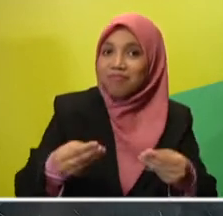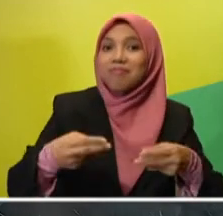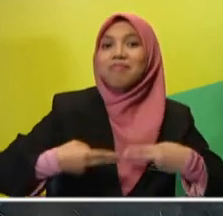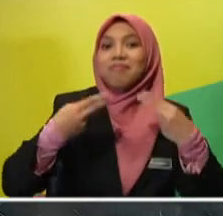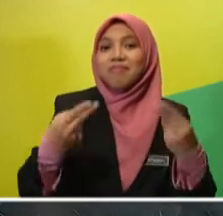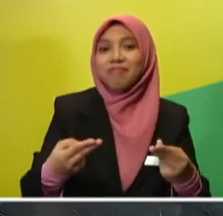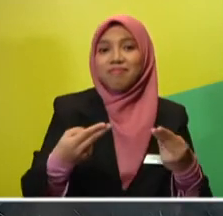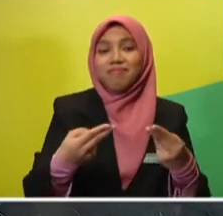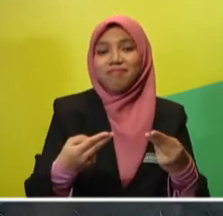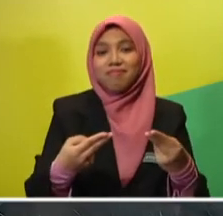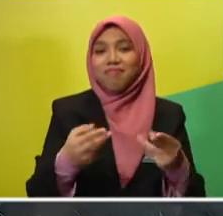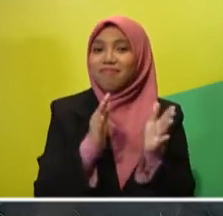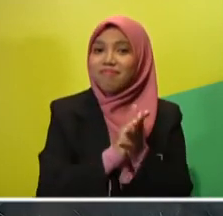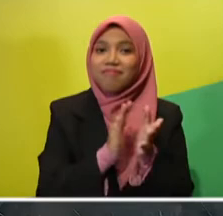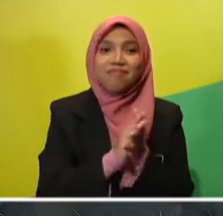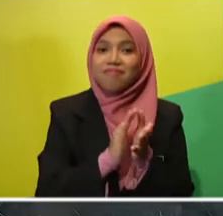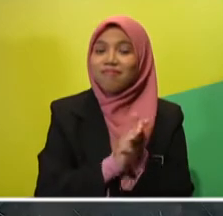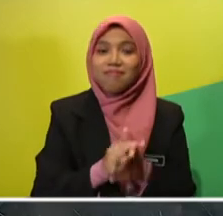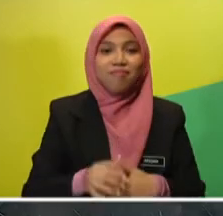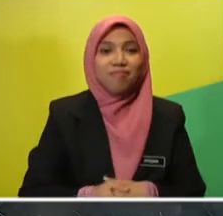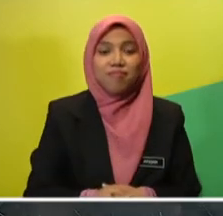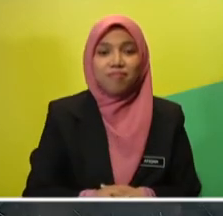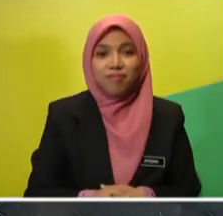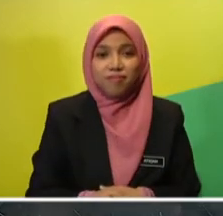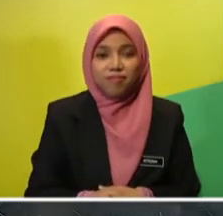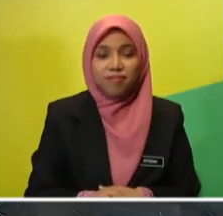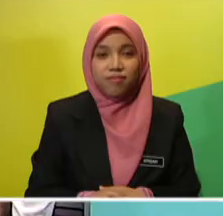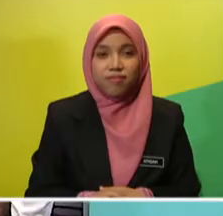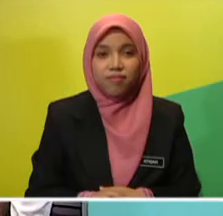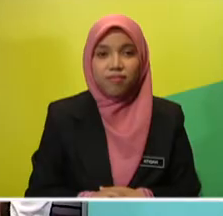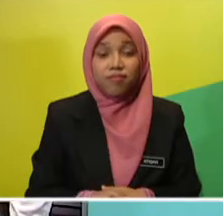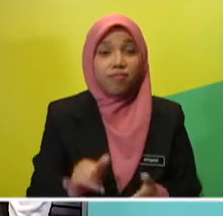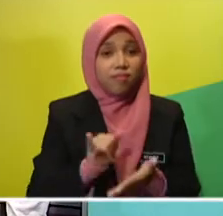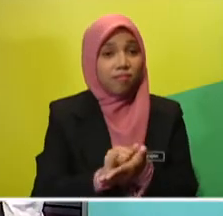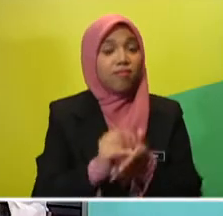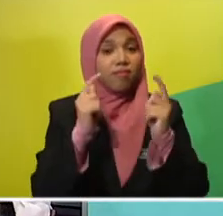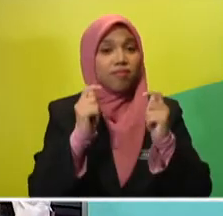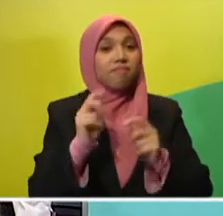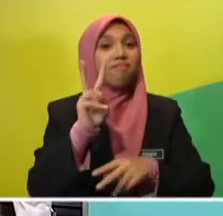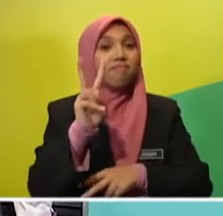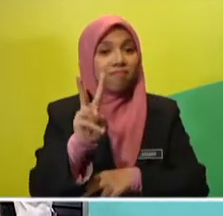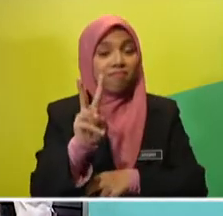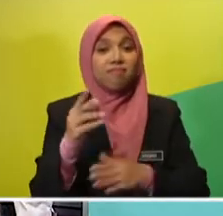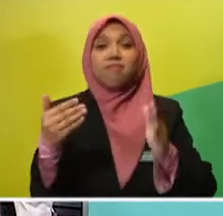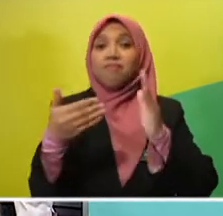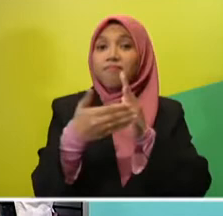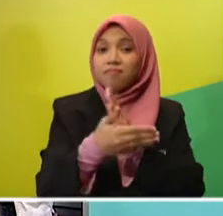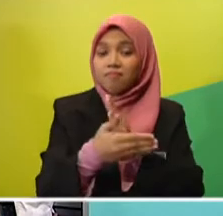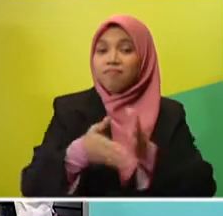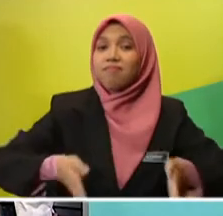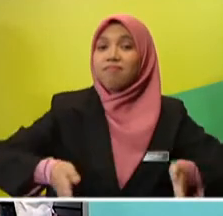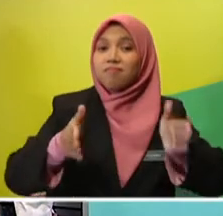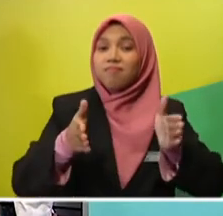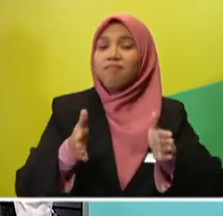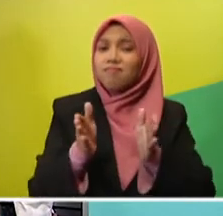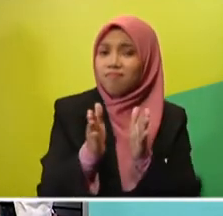Okey. Okey, itu yang kedua apabila melalui lorong sempit kan cikgu? Ya, okey. Sebab ini kita belajar dua topik ya, kan. Pertama